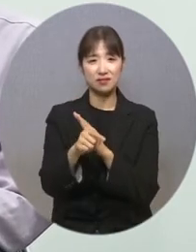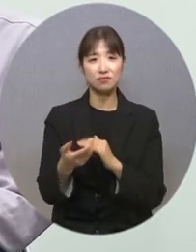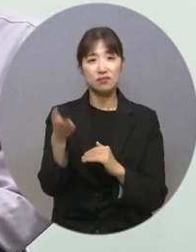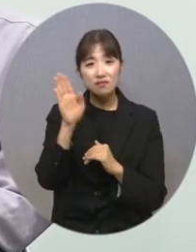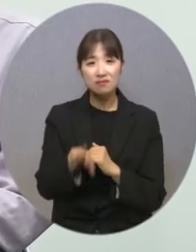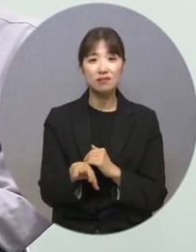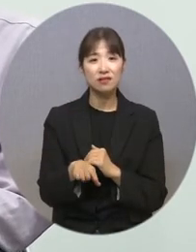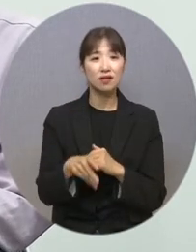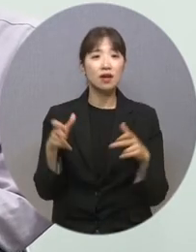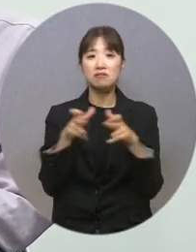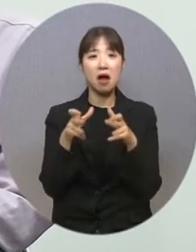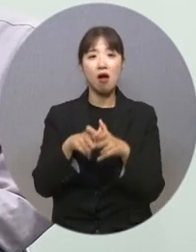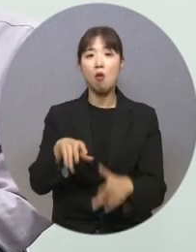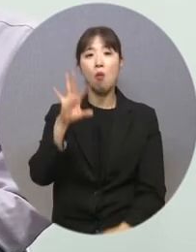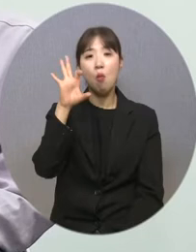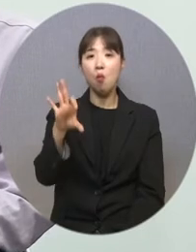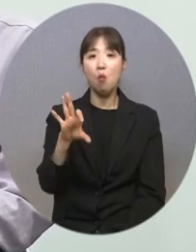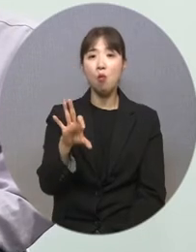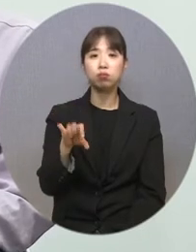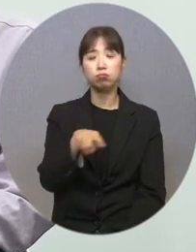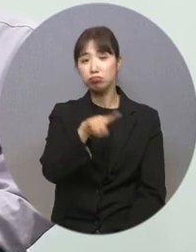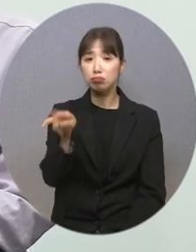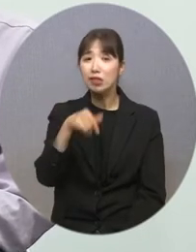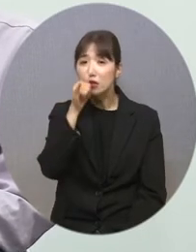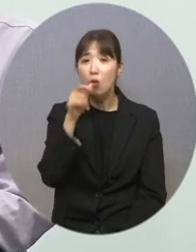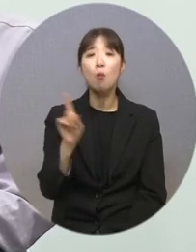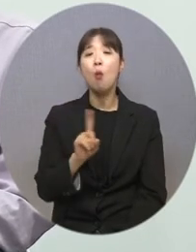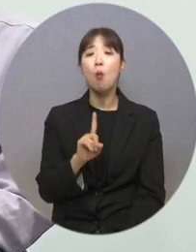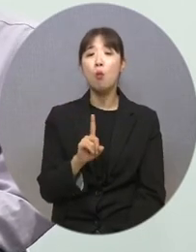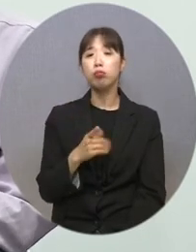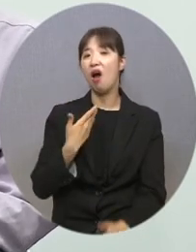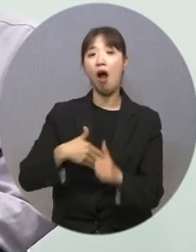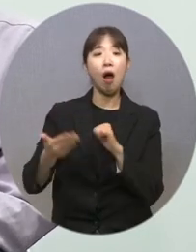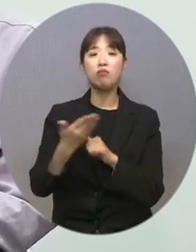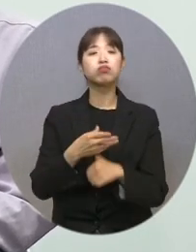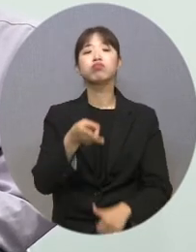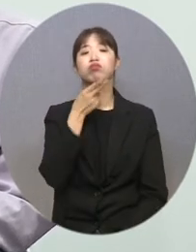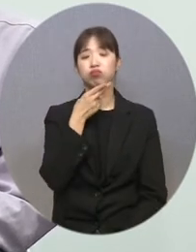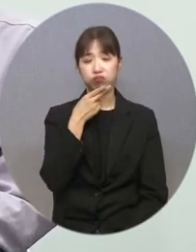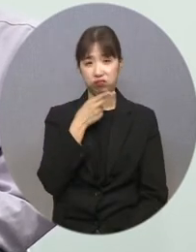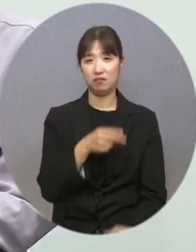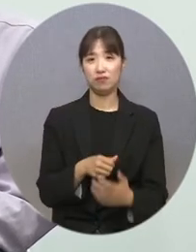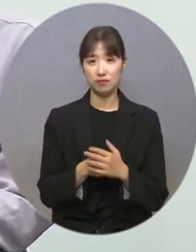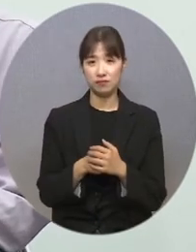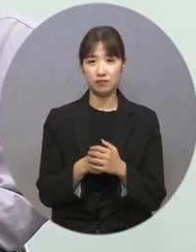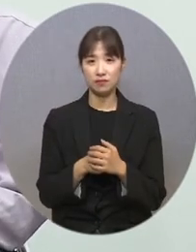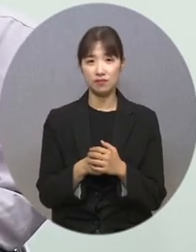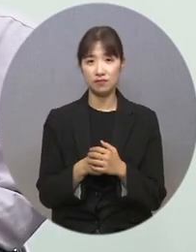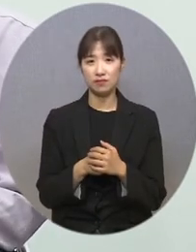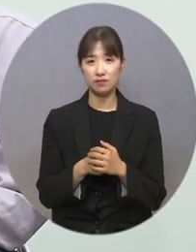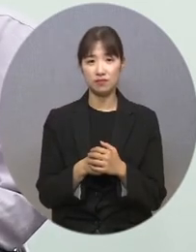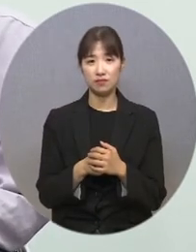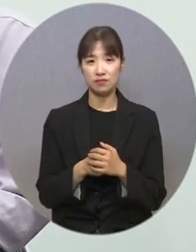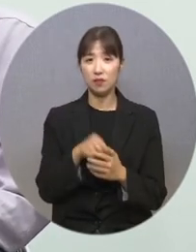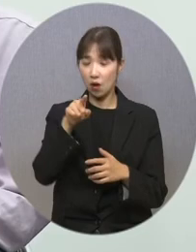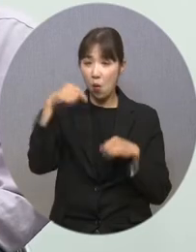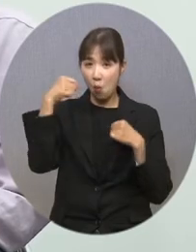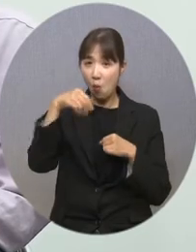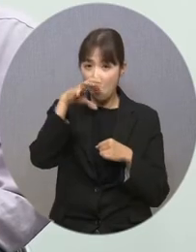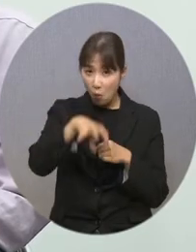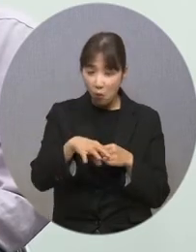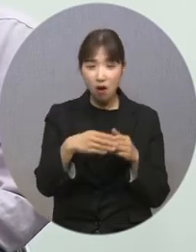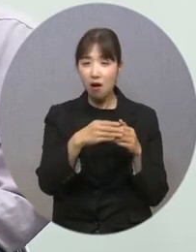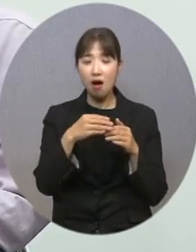가면은 장애인용 화장실이 어디에 있는지도 관 내가 안 되어 있고 또 그런 공연장